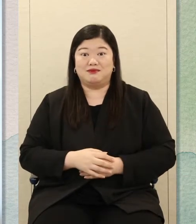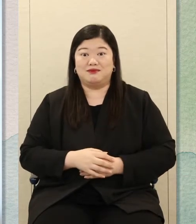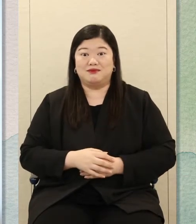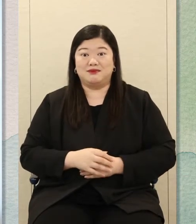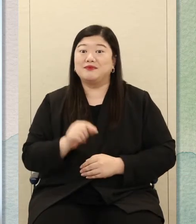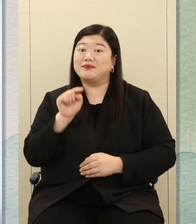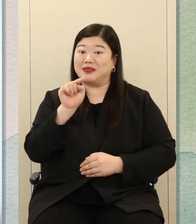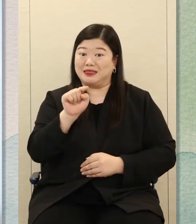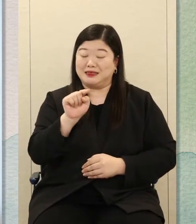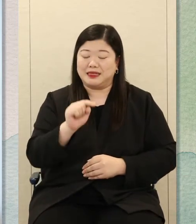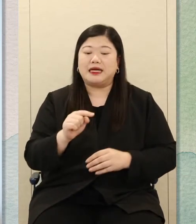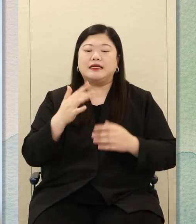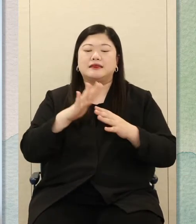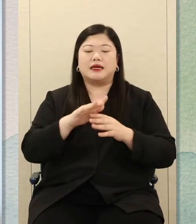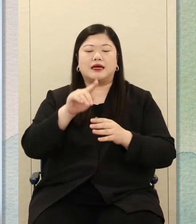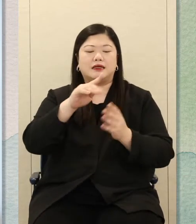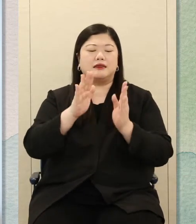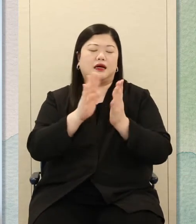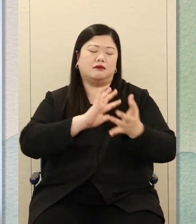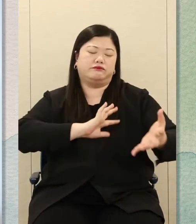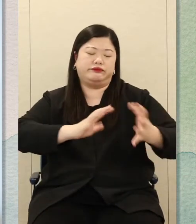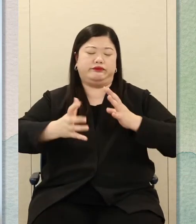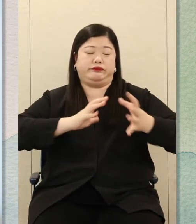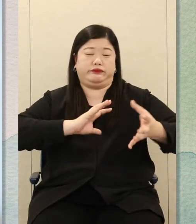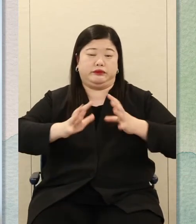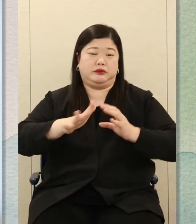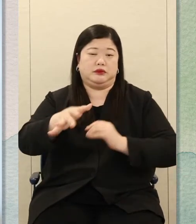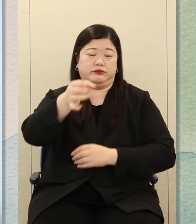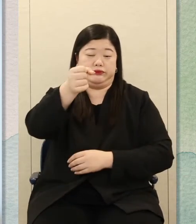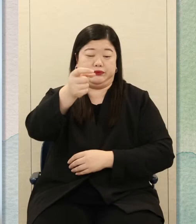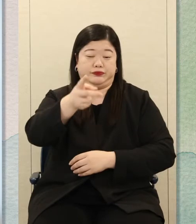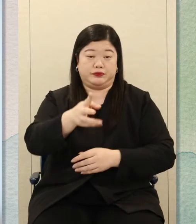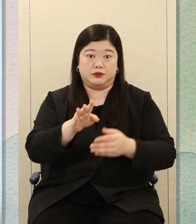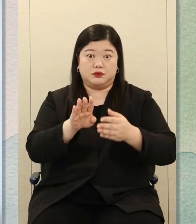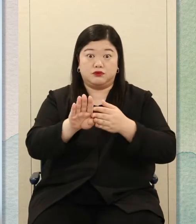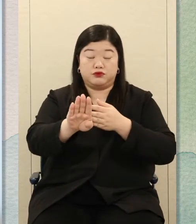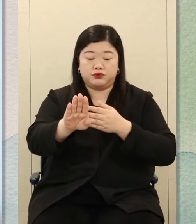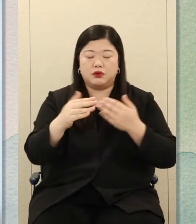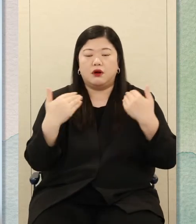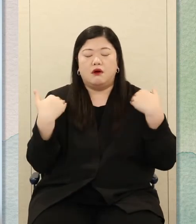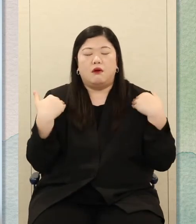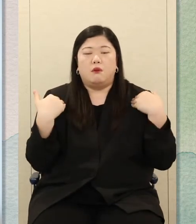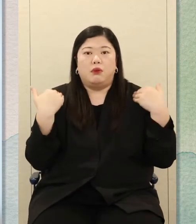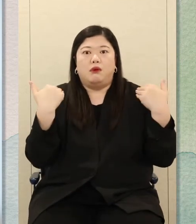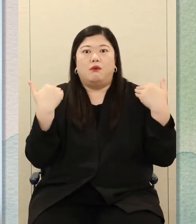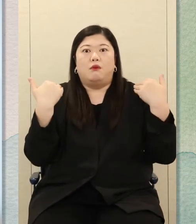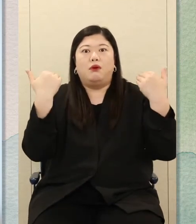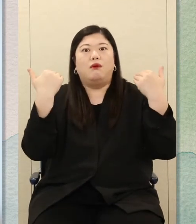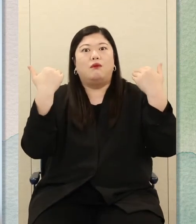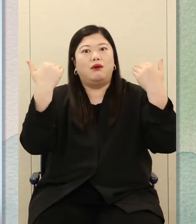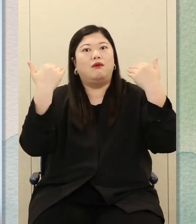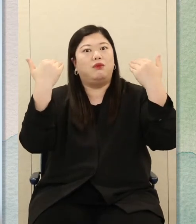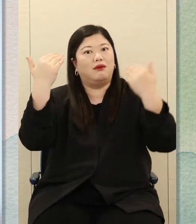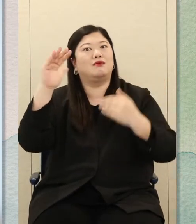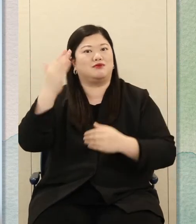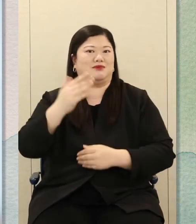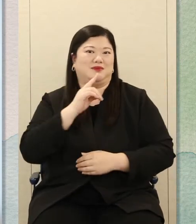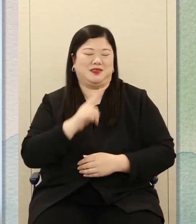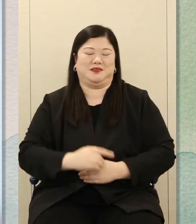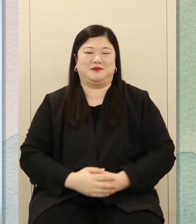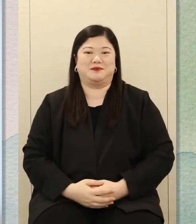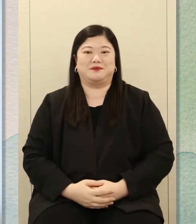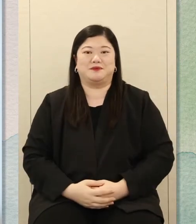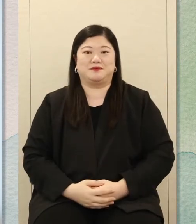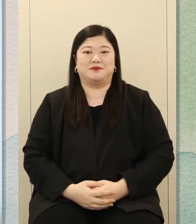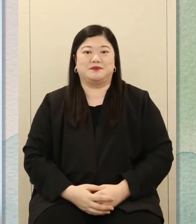자기 안에 성숙하게 존재하는 뭔가예요. 예, 그게 겉으로 드러날 기회가 별로 없는 거예요. 근데 그게